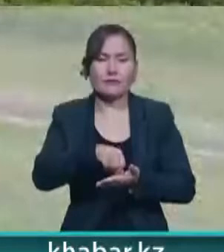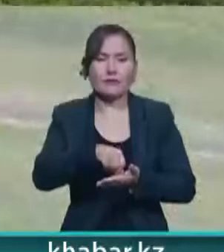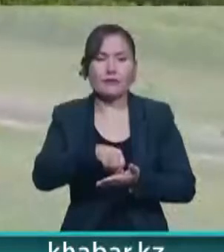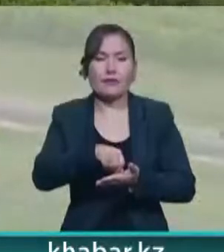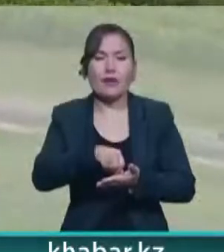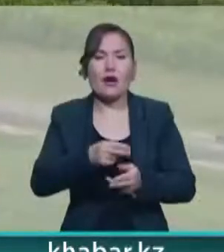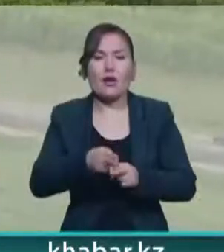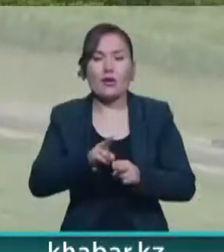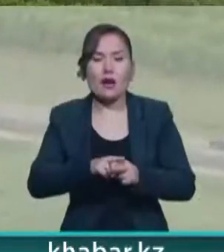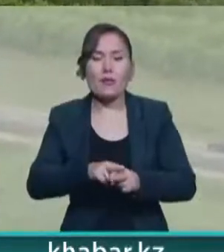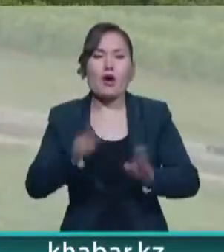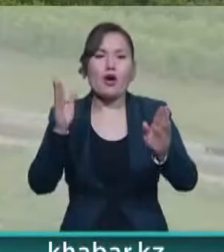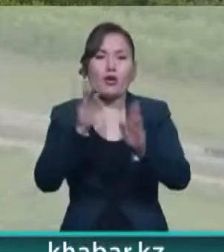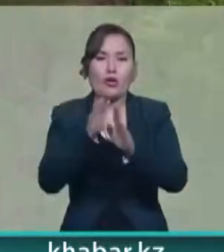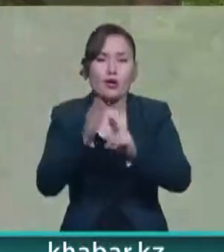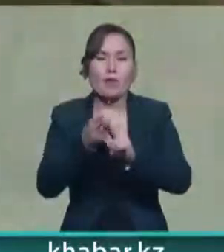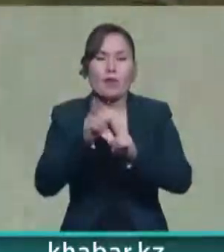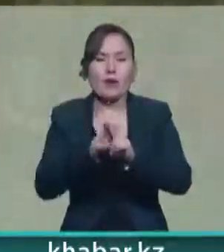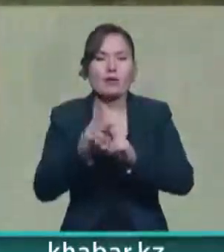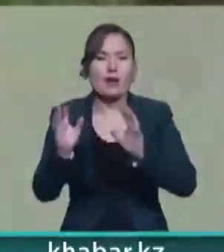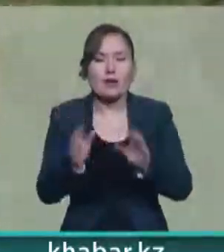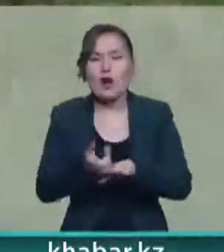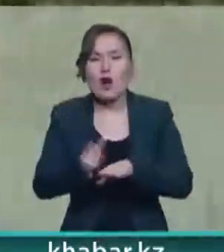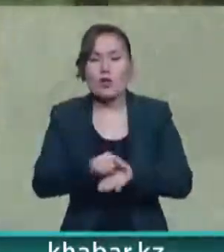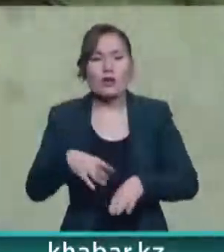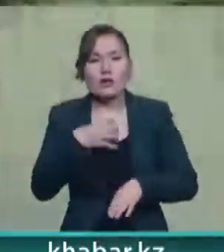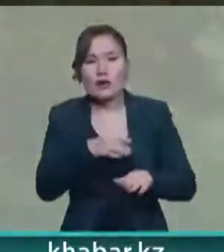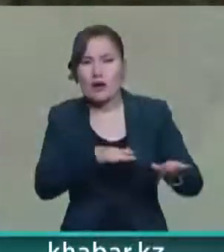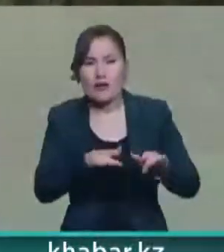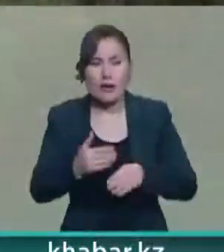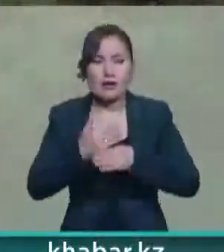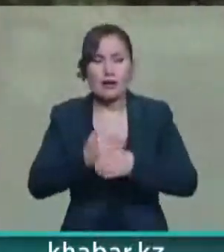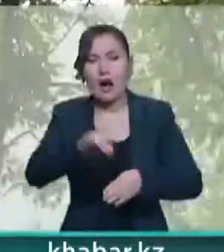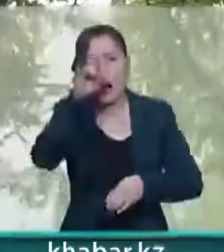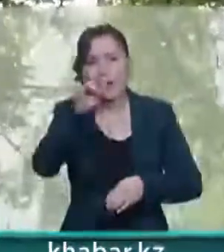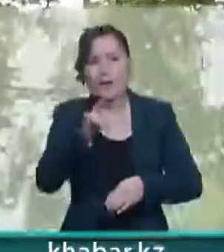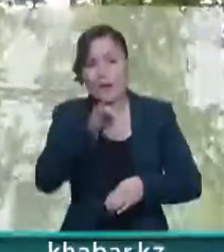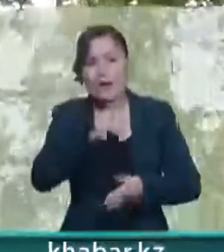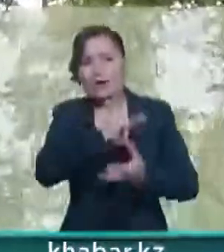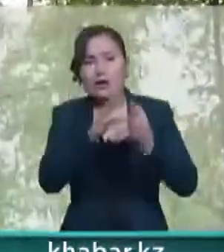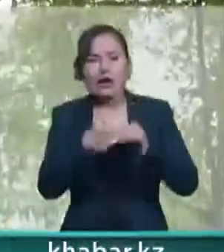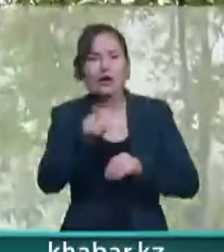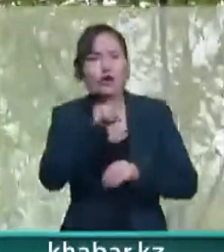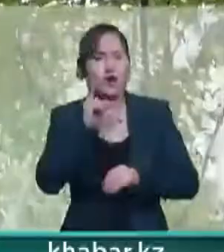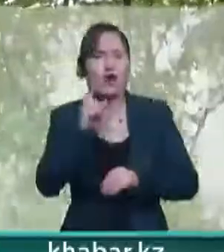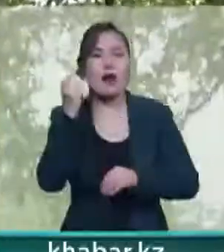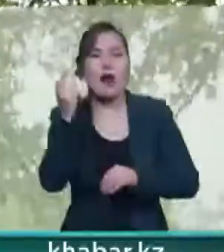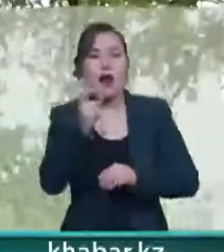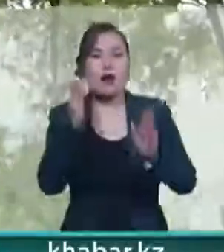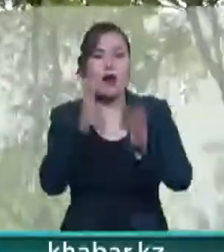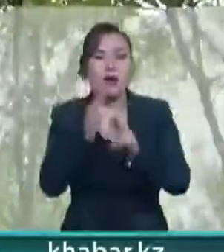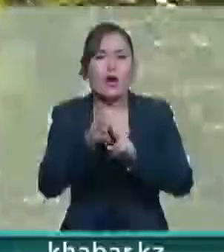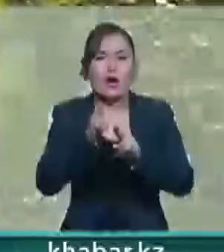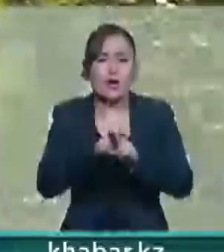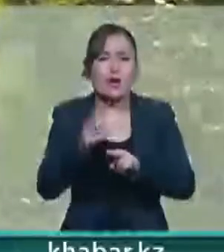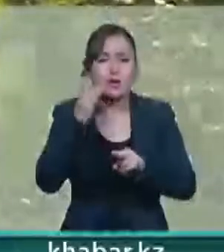одақ климаттың өзгеруіне қарсы күресте әлемде ауқымды шара атқарып келеді. Қазақстанның жасыл экономика моделіне көшуін